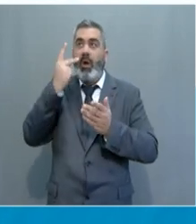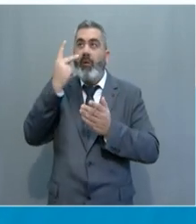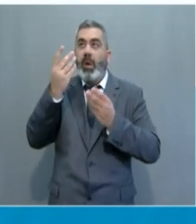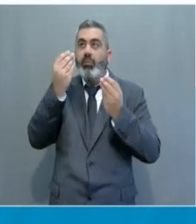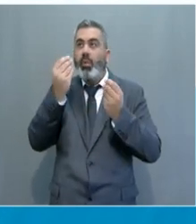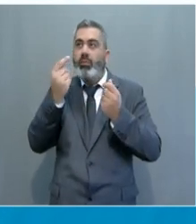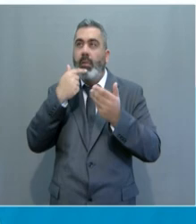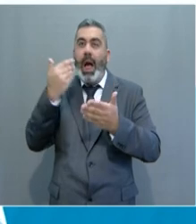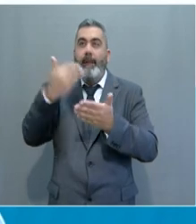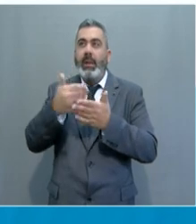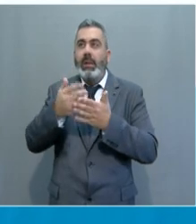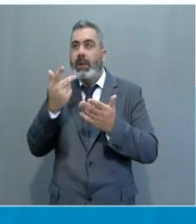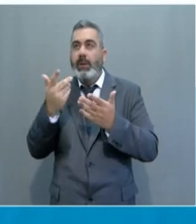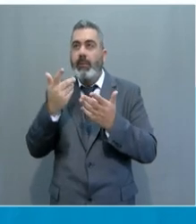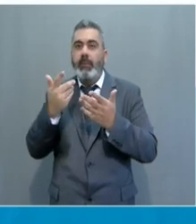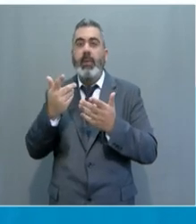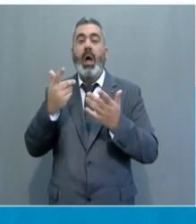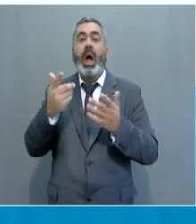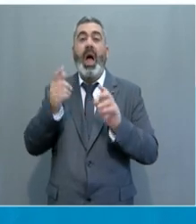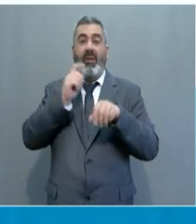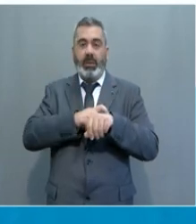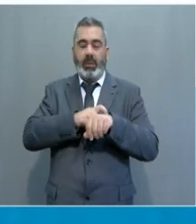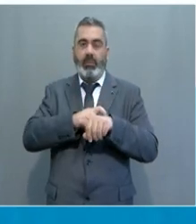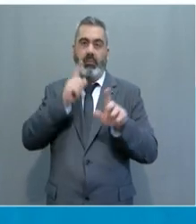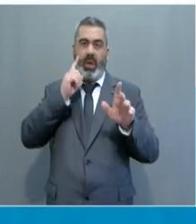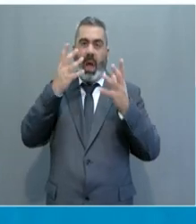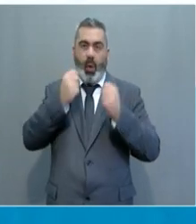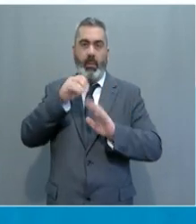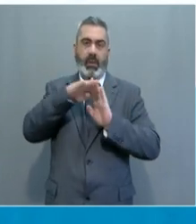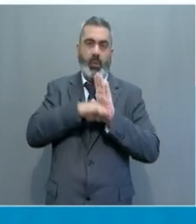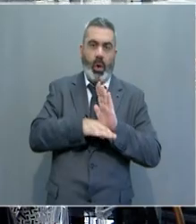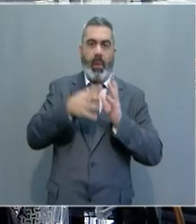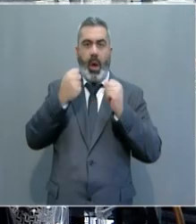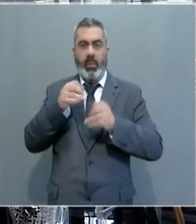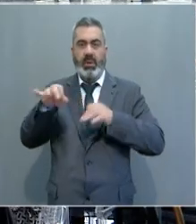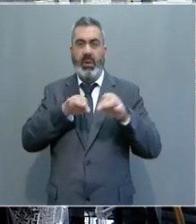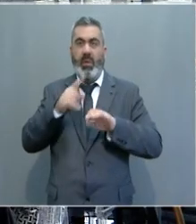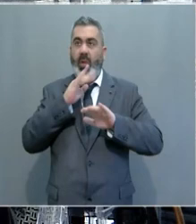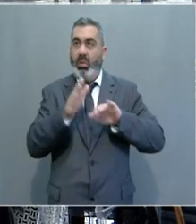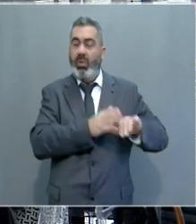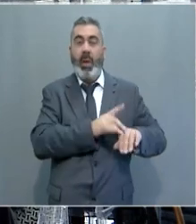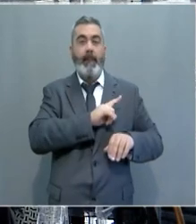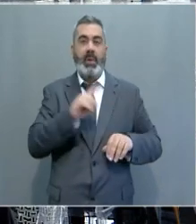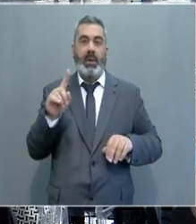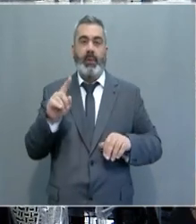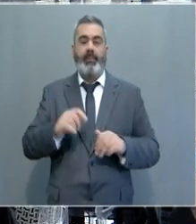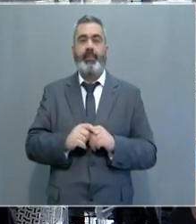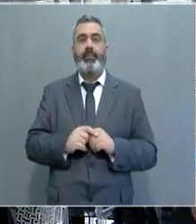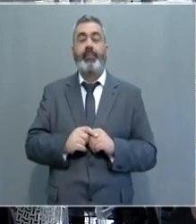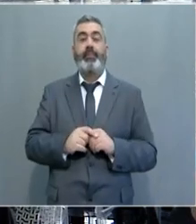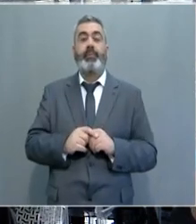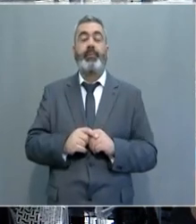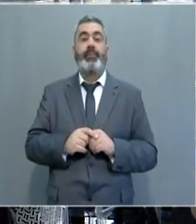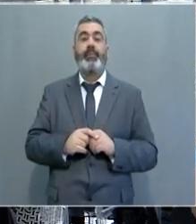χωρίς όμως σε καμία περίπτωση να χάνει τον κεντρικό της προσανατολισμό. Και οι όποιες